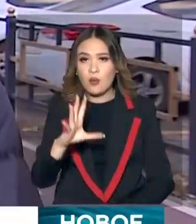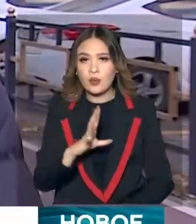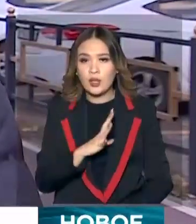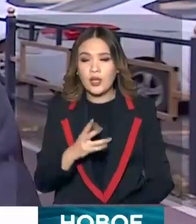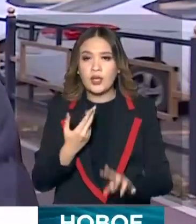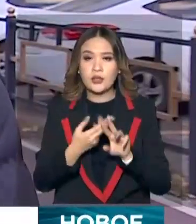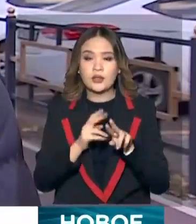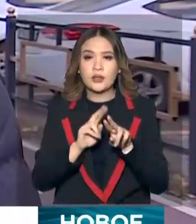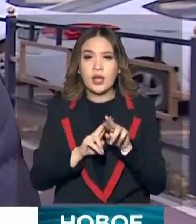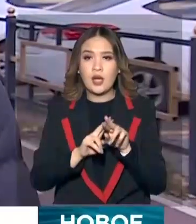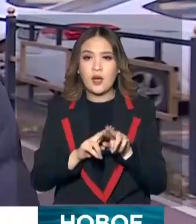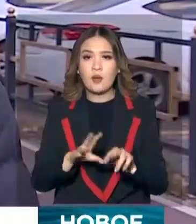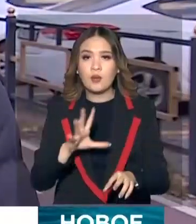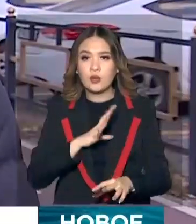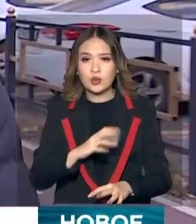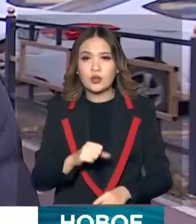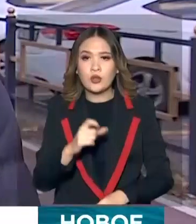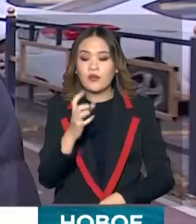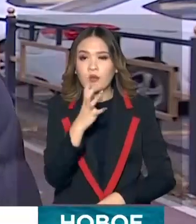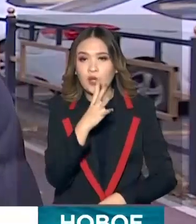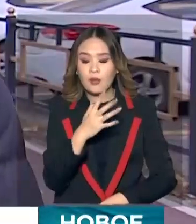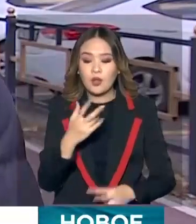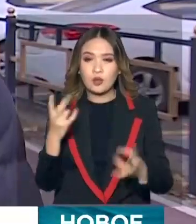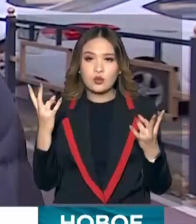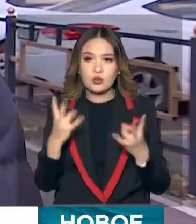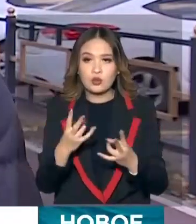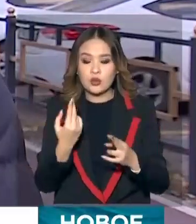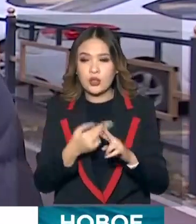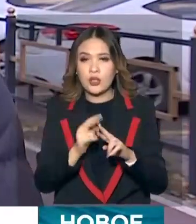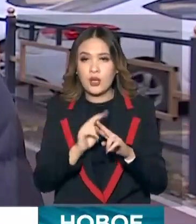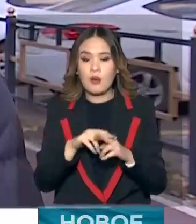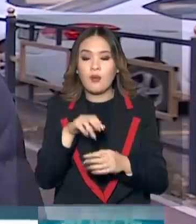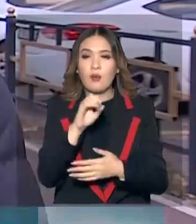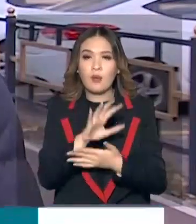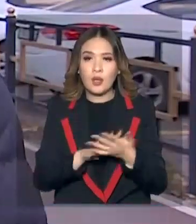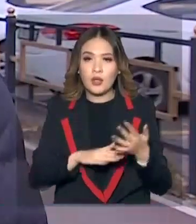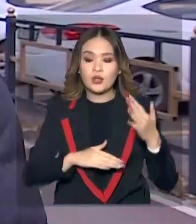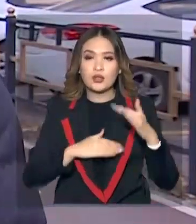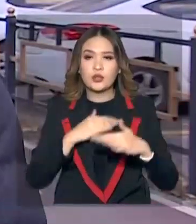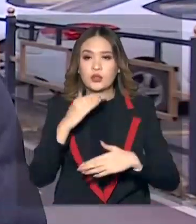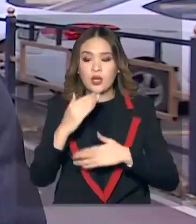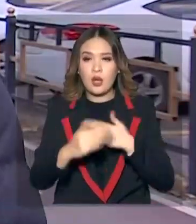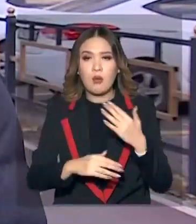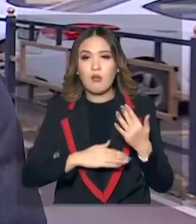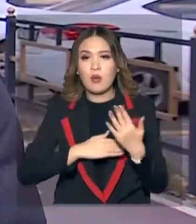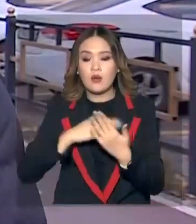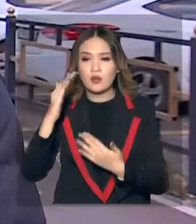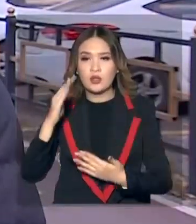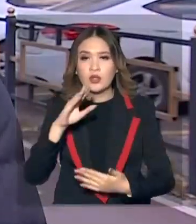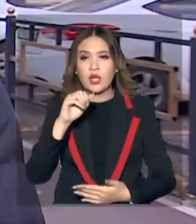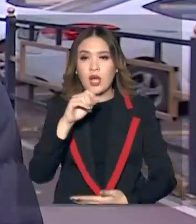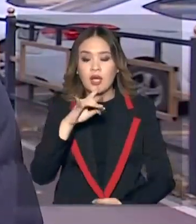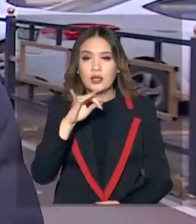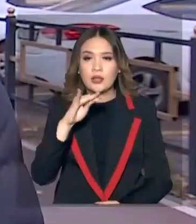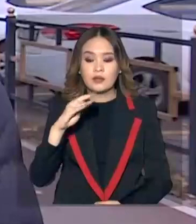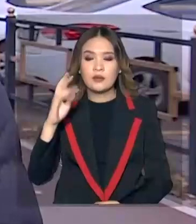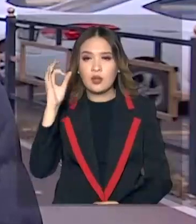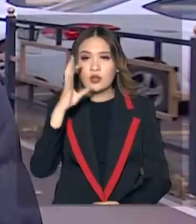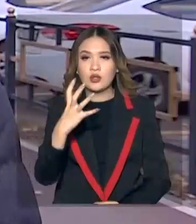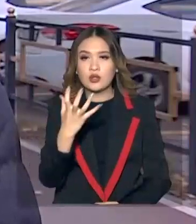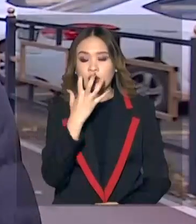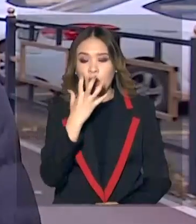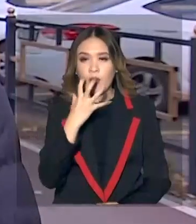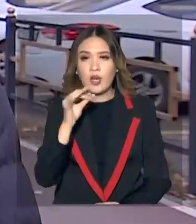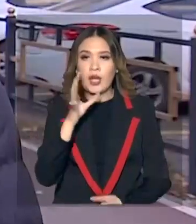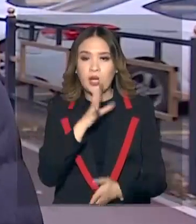И уже, наверное, подошло время, чтобы постепенно идти к тому, чтобы повышать тарифы как на тепло, так и